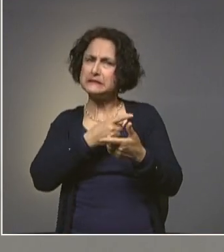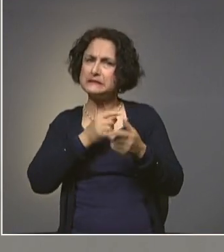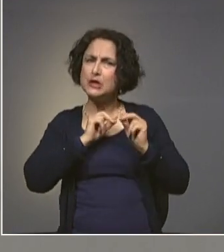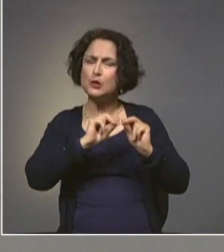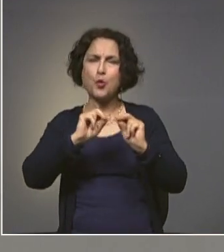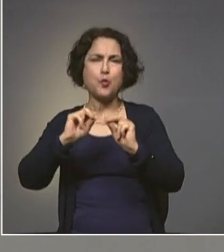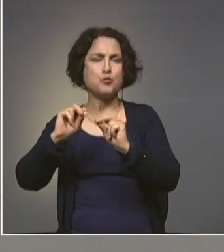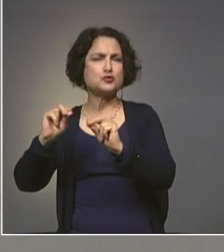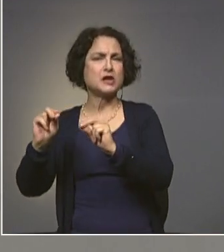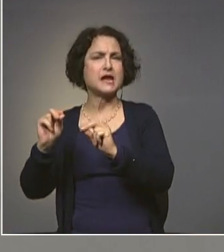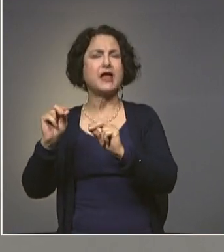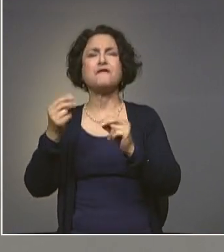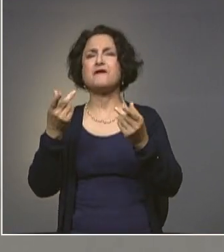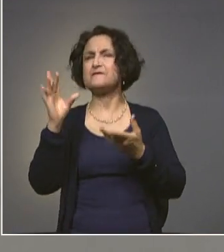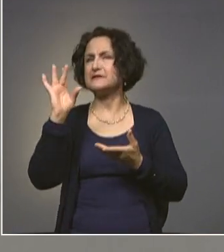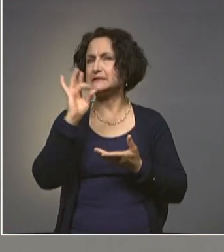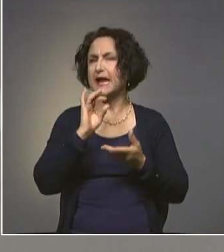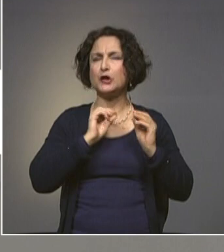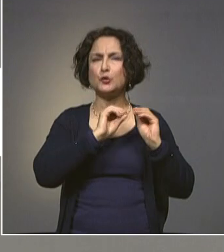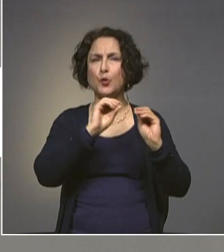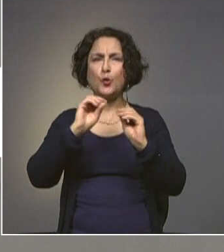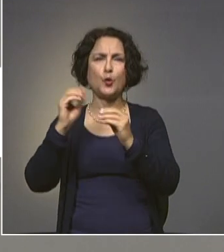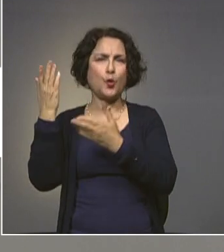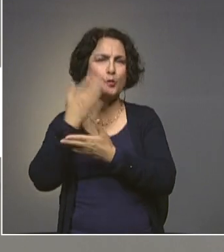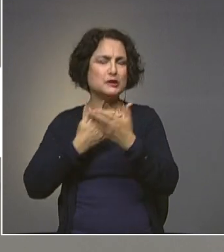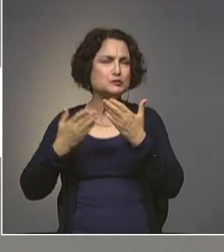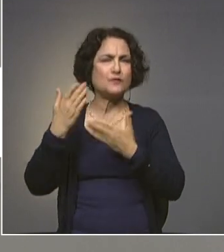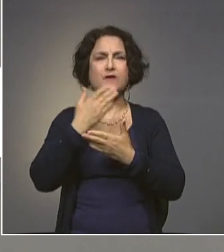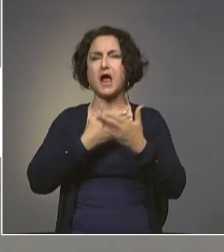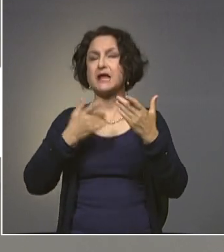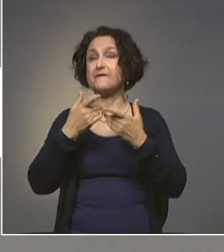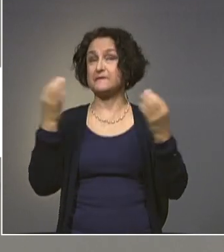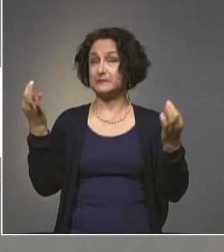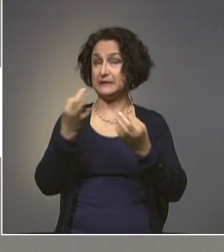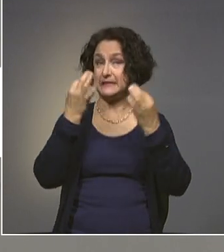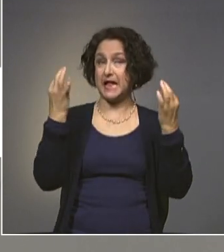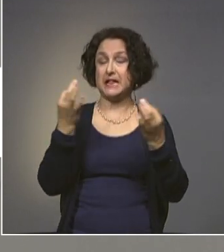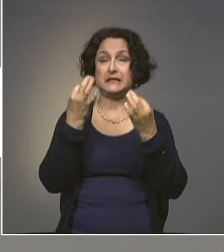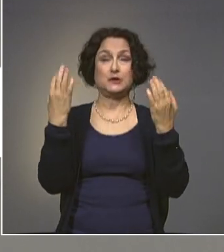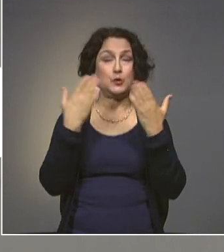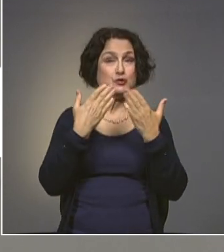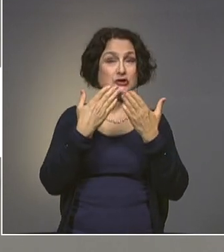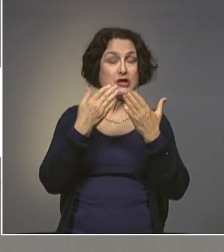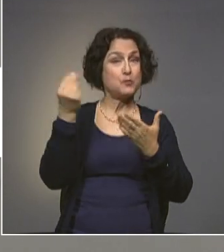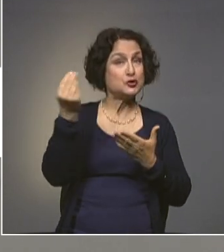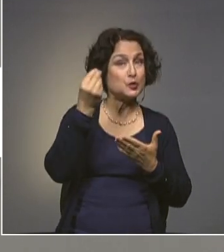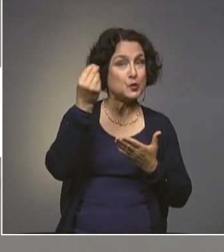в средното образование по актьорско-майсторство в специализираните училища. При нас, като едно уникално